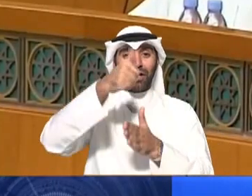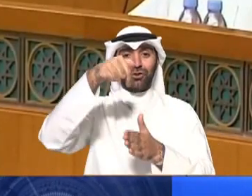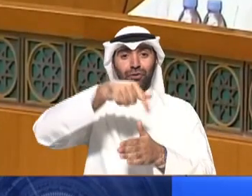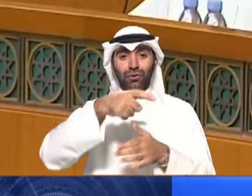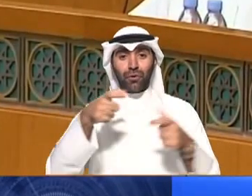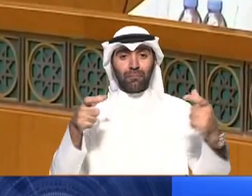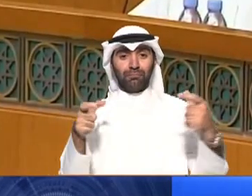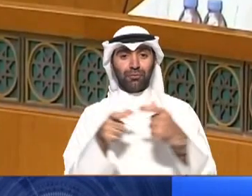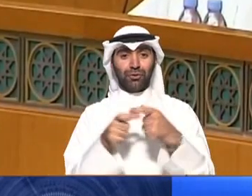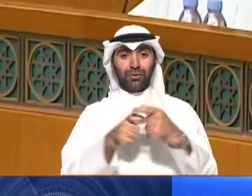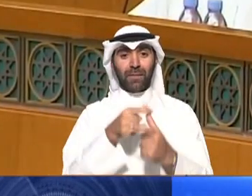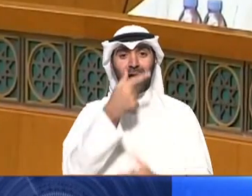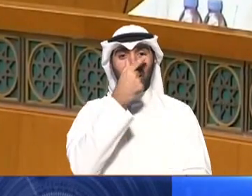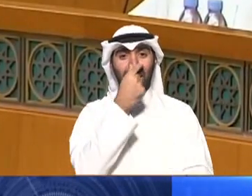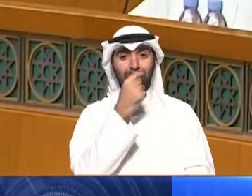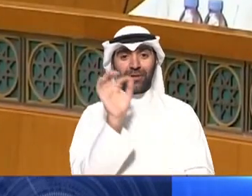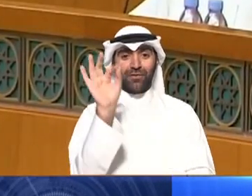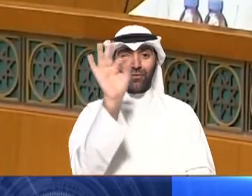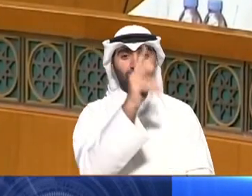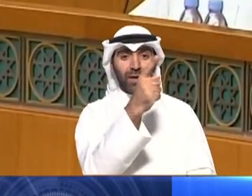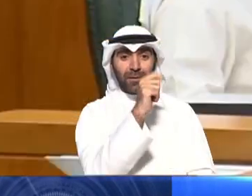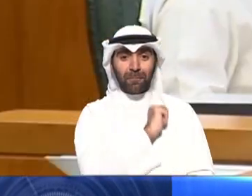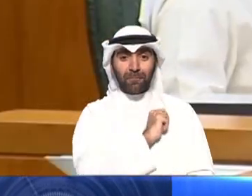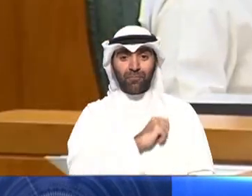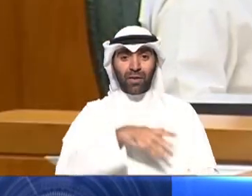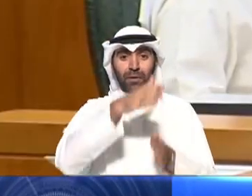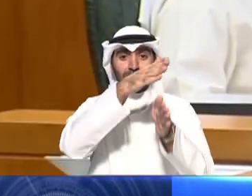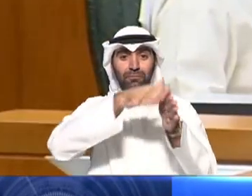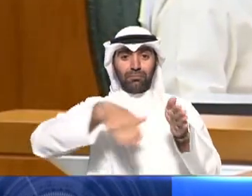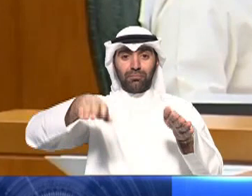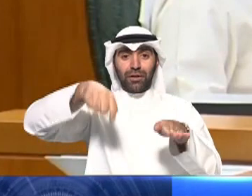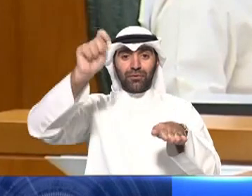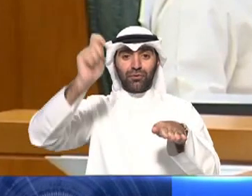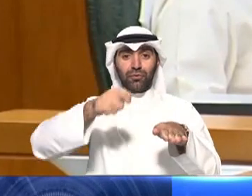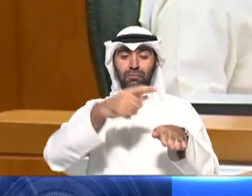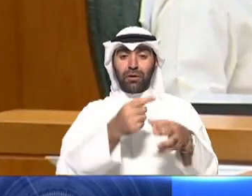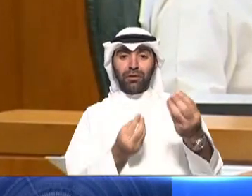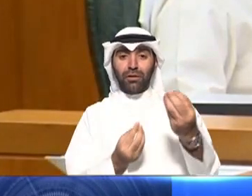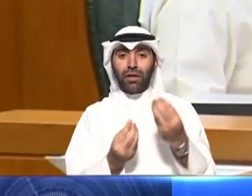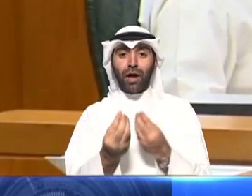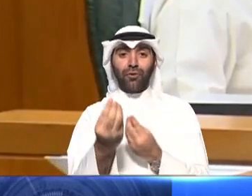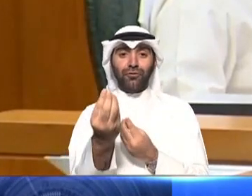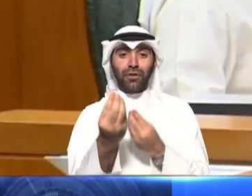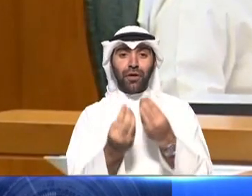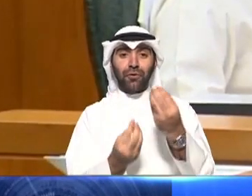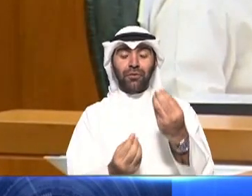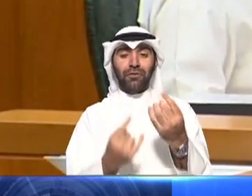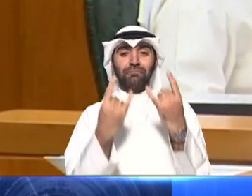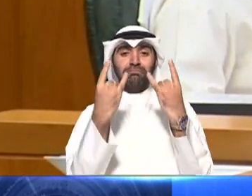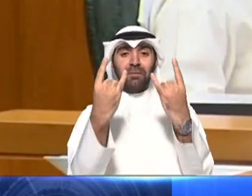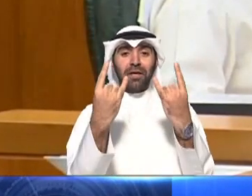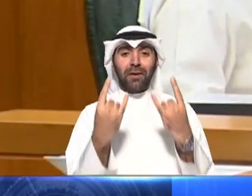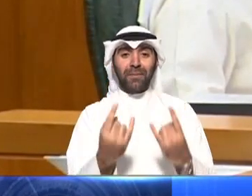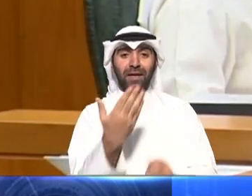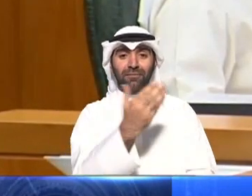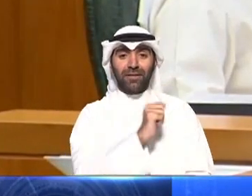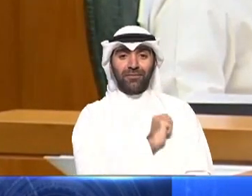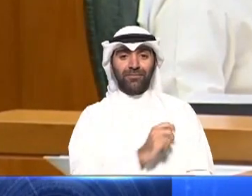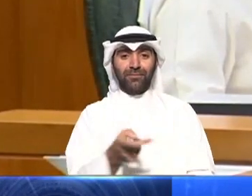مجلس الأمة يجدد الثقة في وزير التربية والتعليم العالي. بعد ذلك كانت هناك مناقشة للطلب